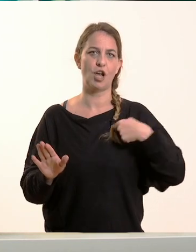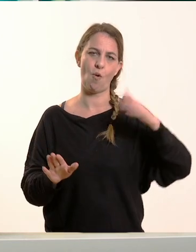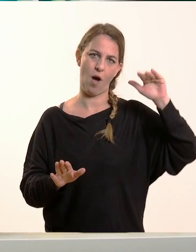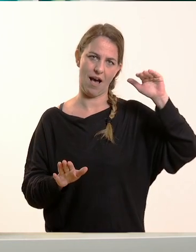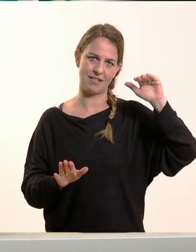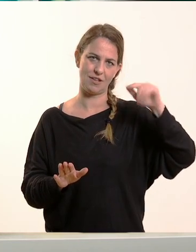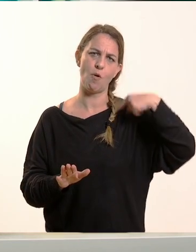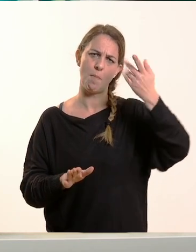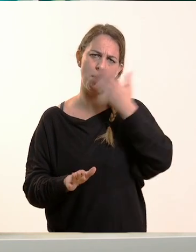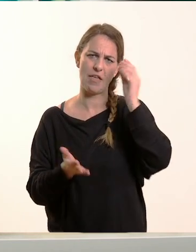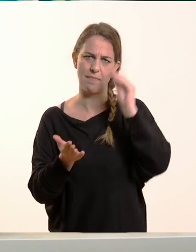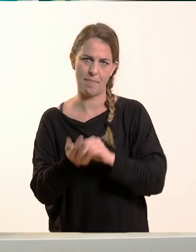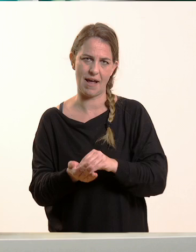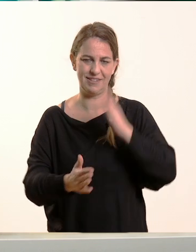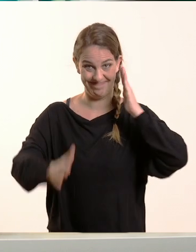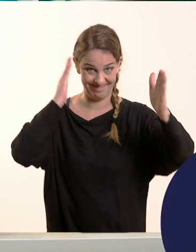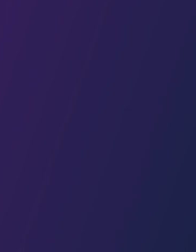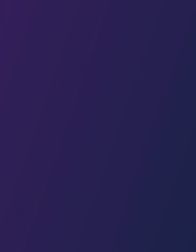επόμενο μάθημα. Γεια σας!